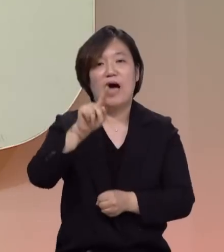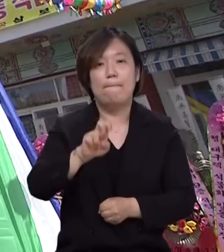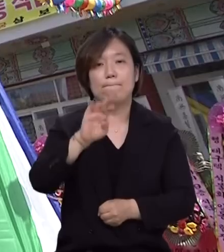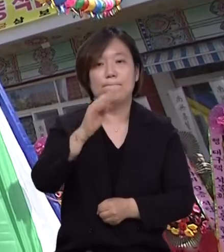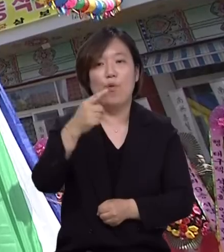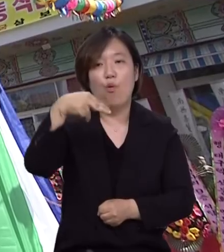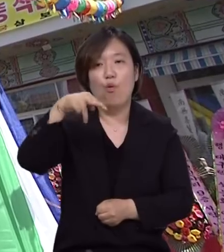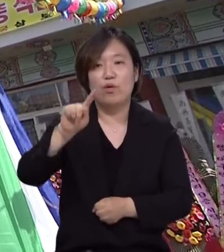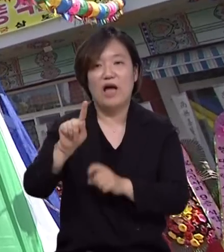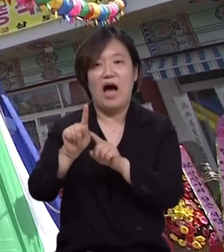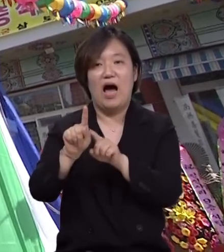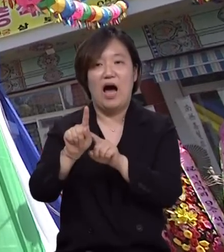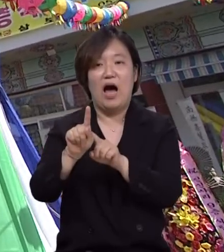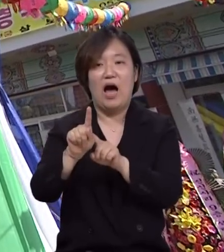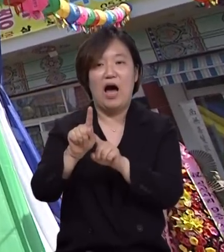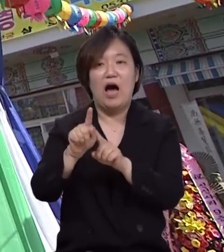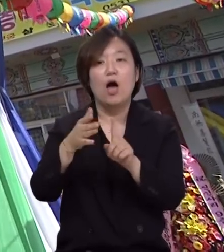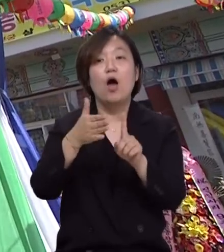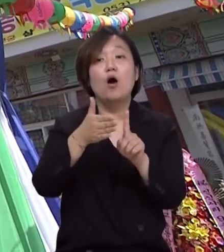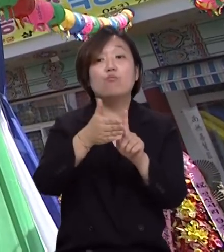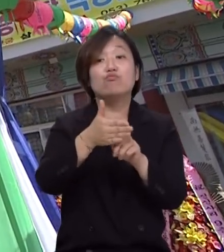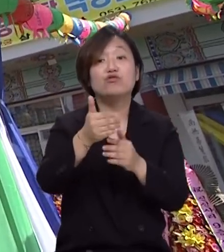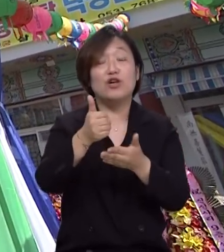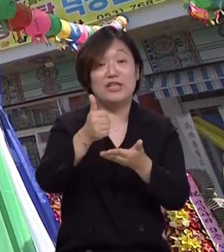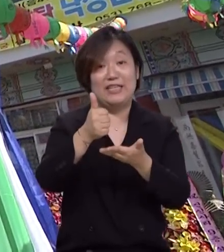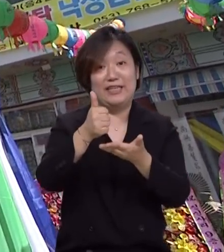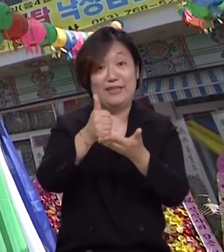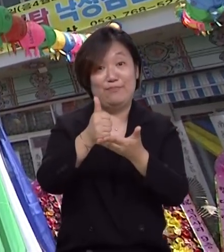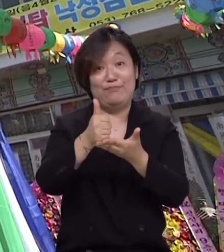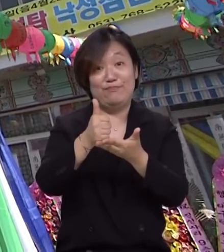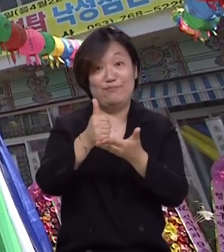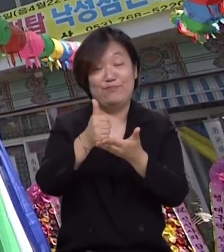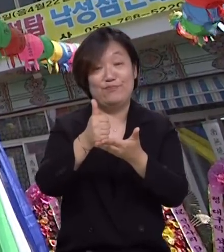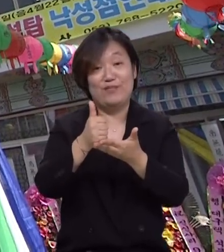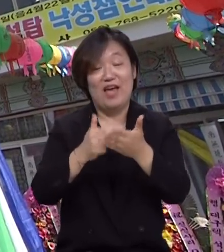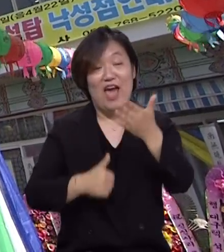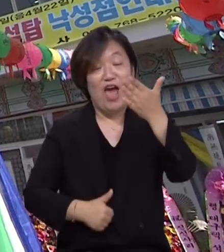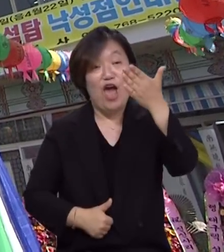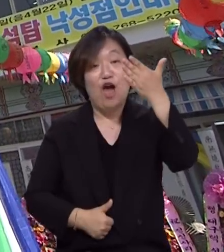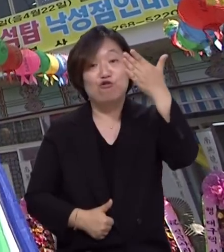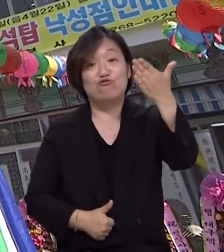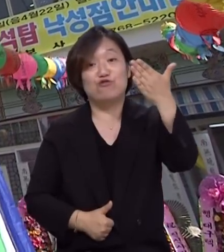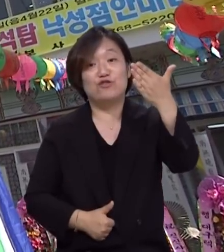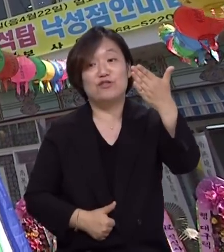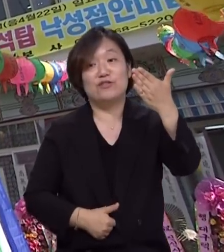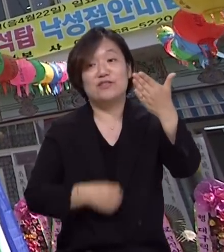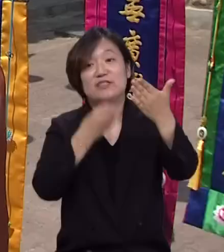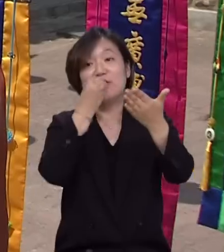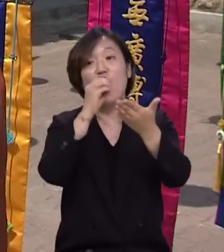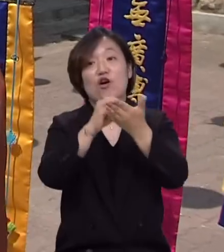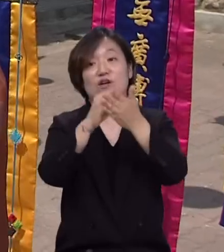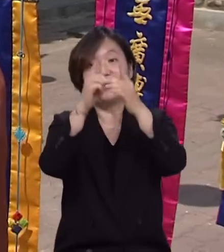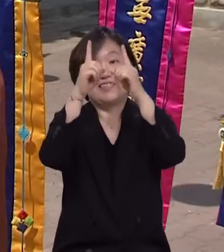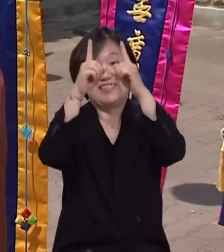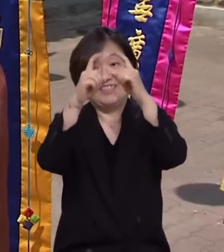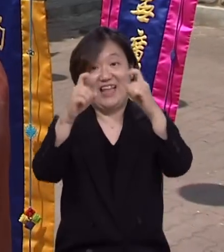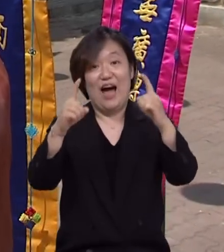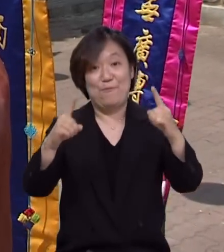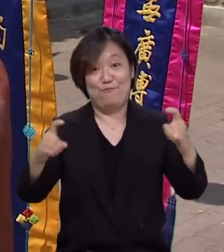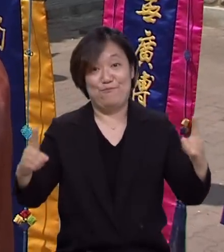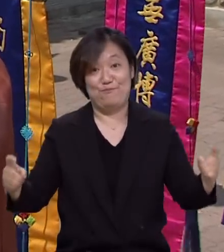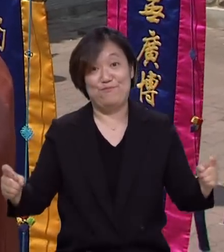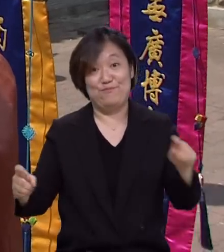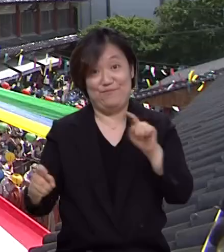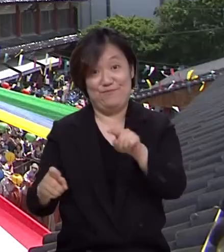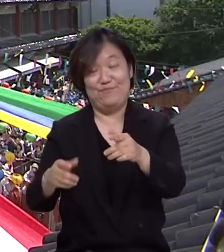삼보사에서 부처님 진신살이 9층 석탑을 딱 봉안 불사를 하셨거든요 그러면서 이제